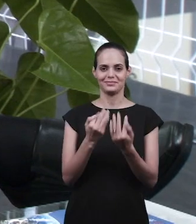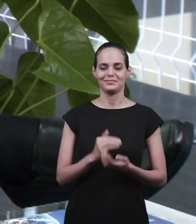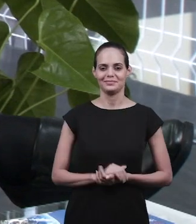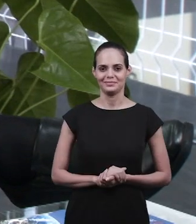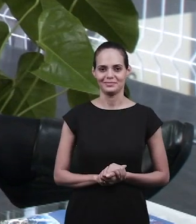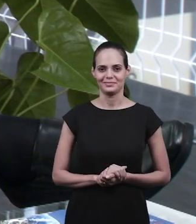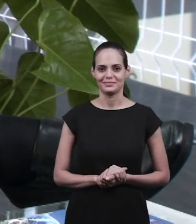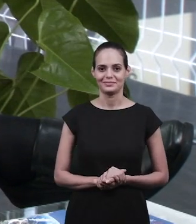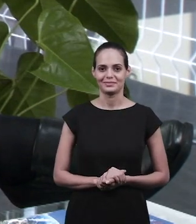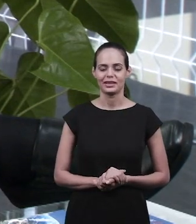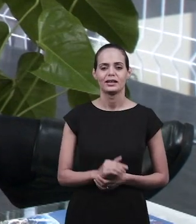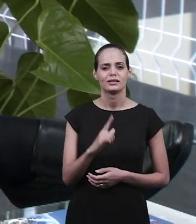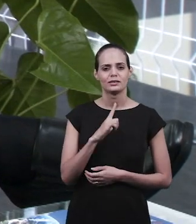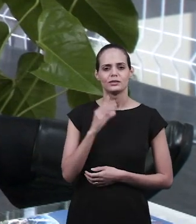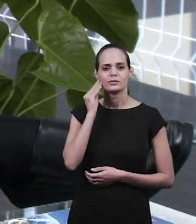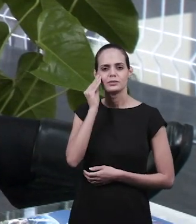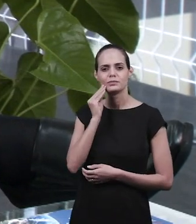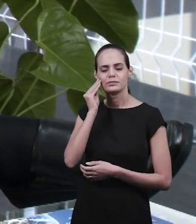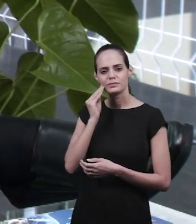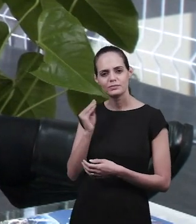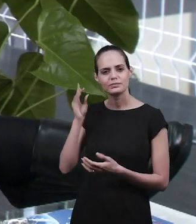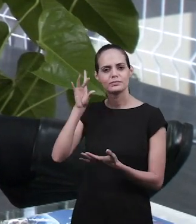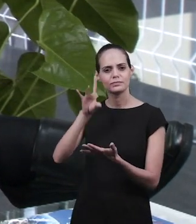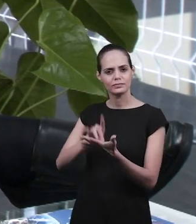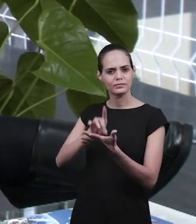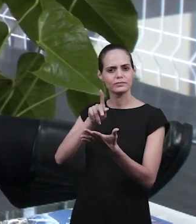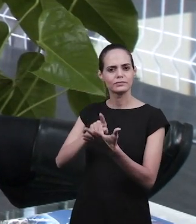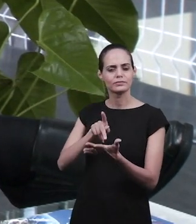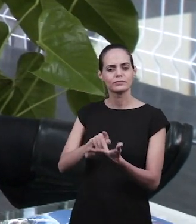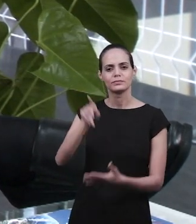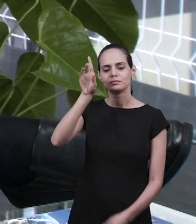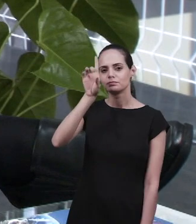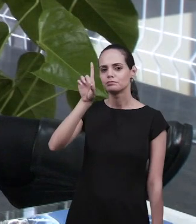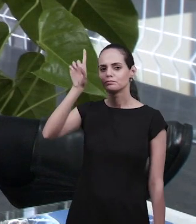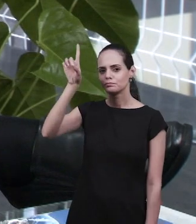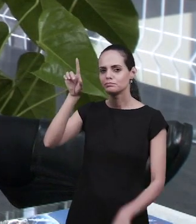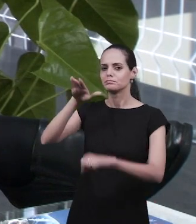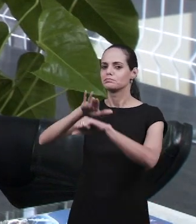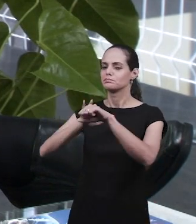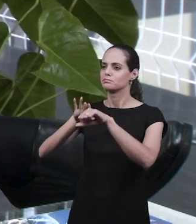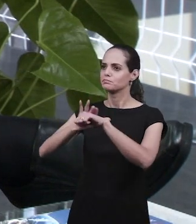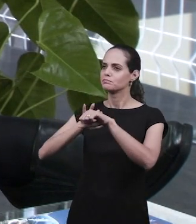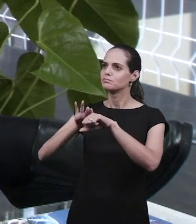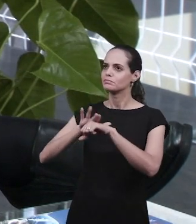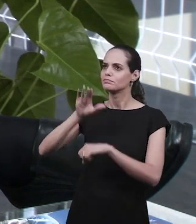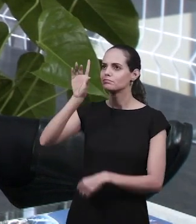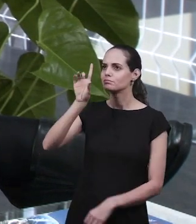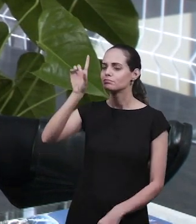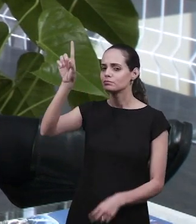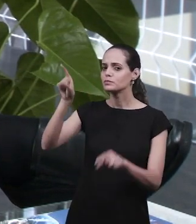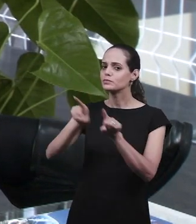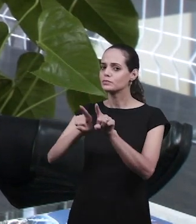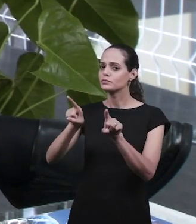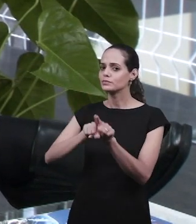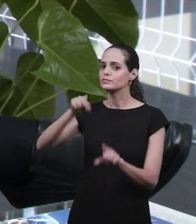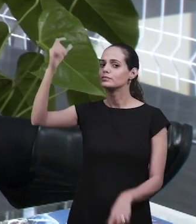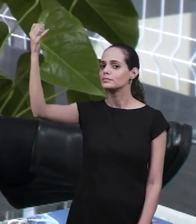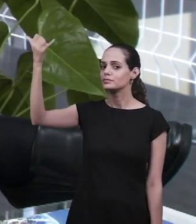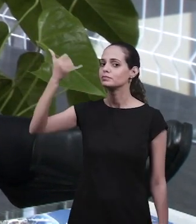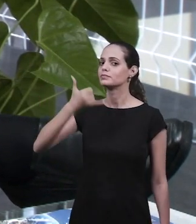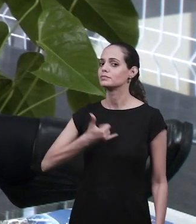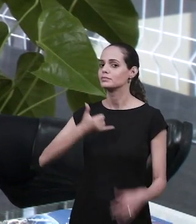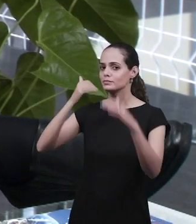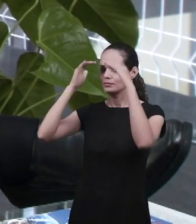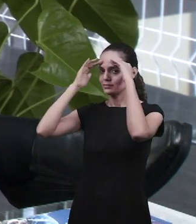famille. Avoir une expérience véritable avec Dieu et parler à lui et aussi entendre sa voix.